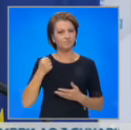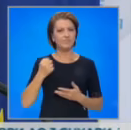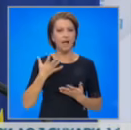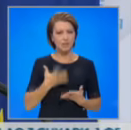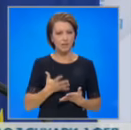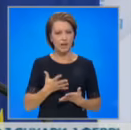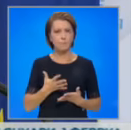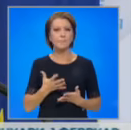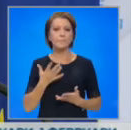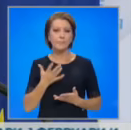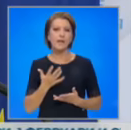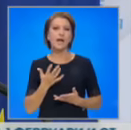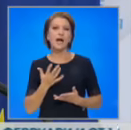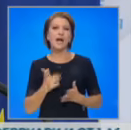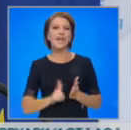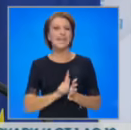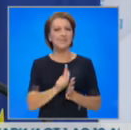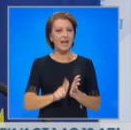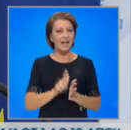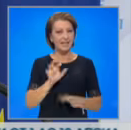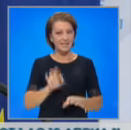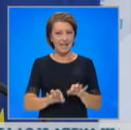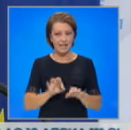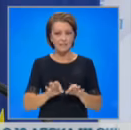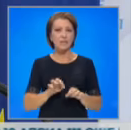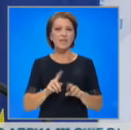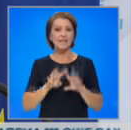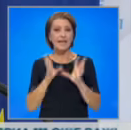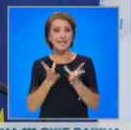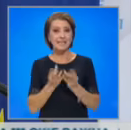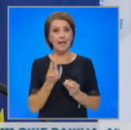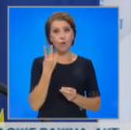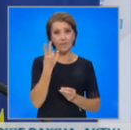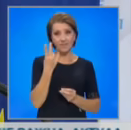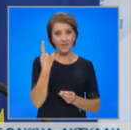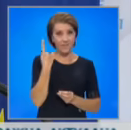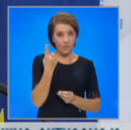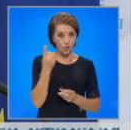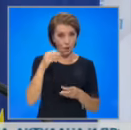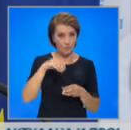президентски и парламентарни извънредни да бъдат на една и съща дата. Считаме, че